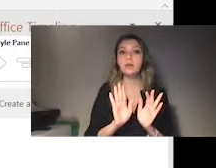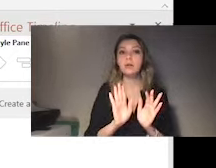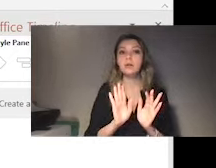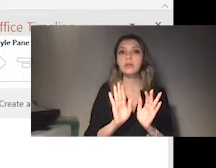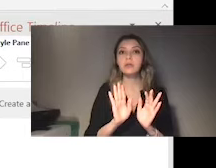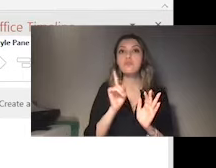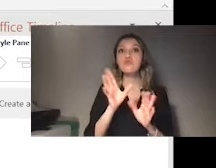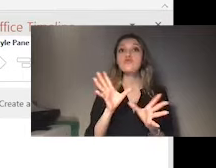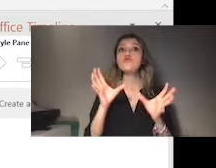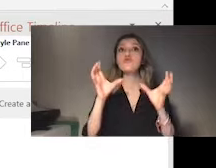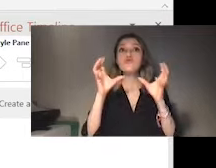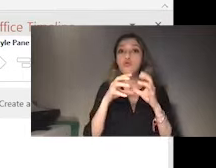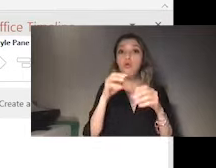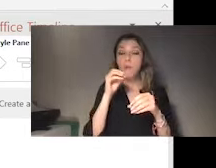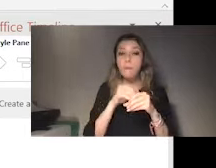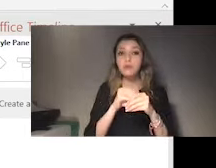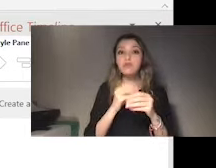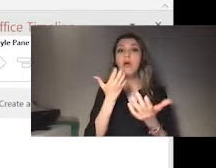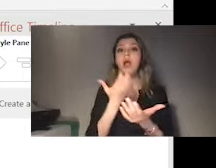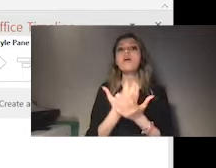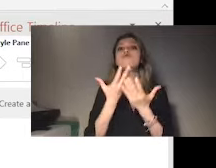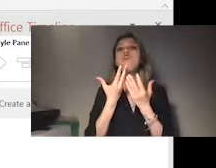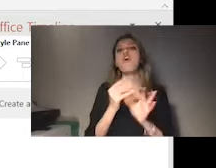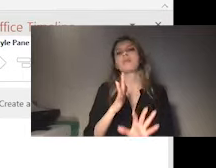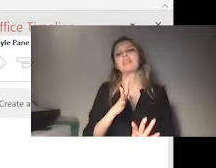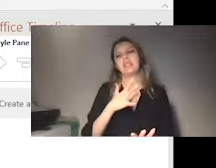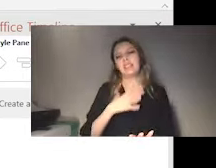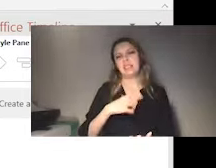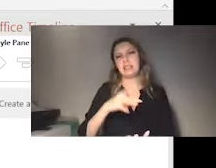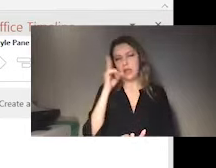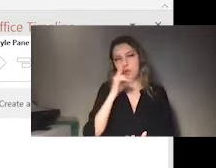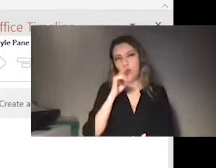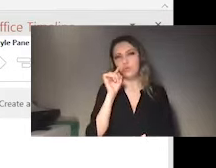girmeden alınsın diye belirtti. O zaman öyle bir opsiyon vardı.